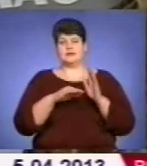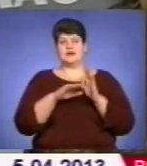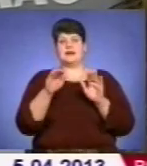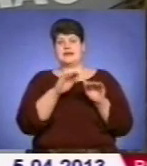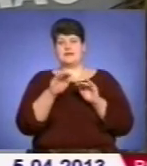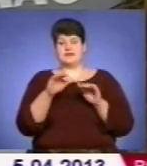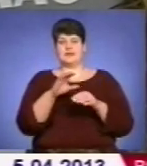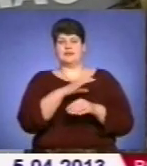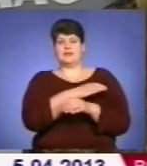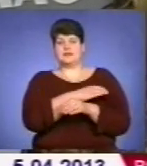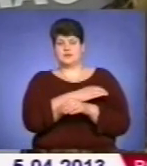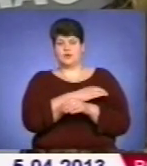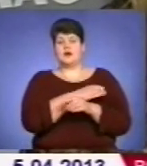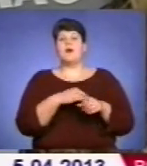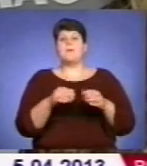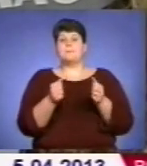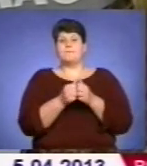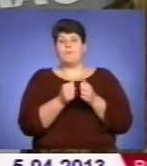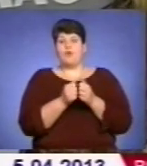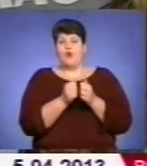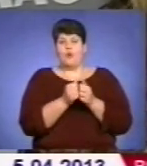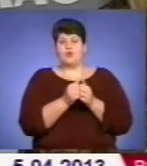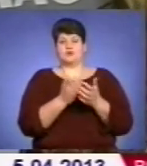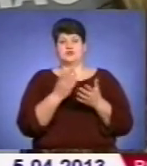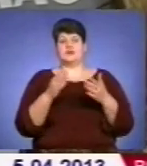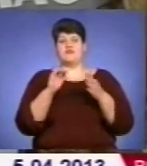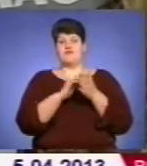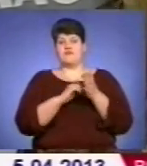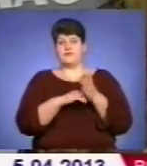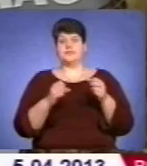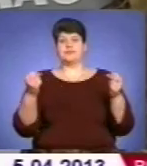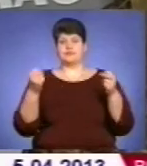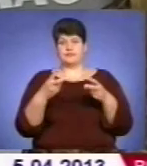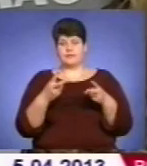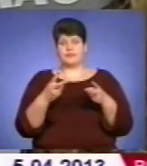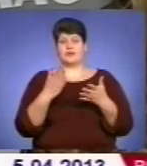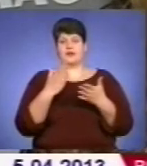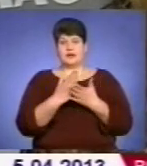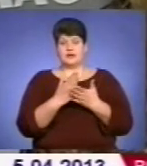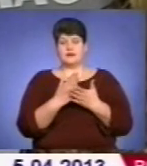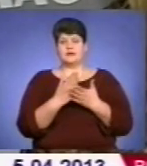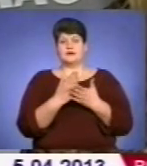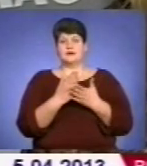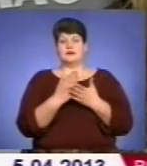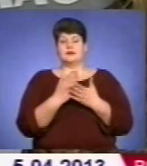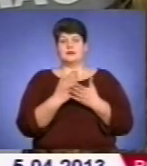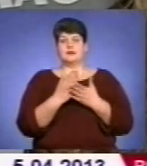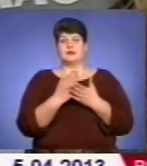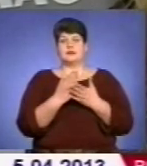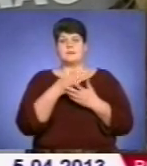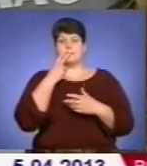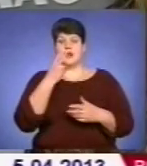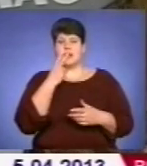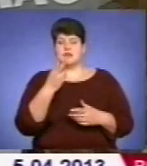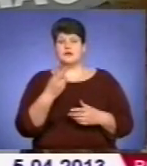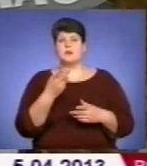тиску. Поруч з підвищеним артеріальним тиском, одним з факторів, на який ми не модифікуємо, можна на нього повпливати, це є паління,